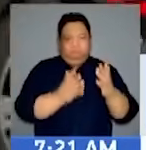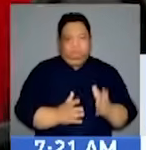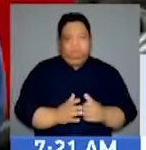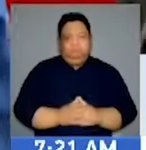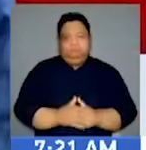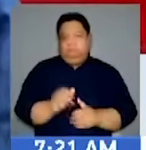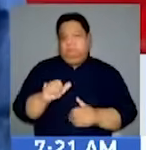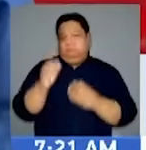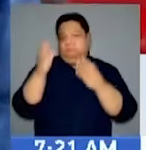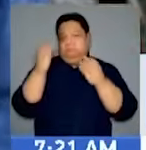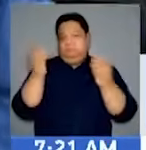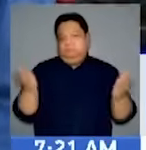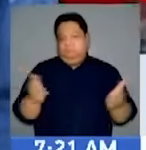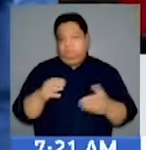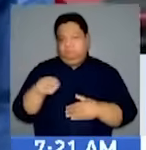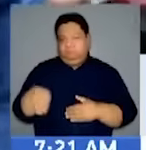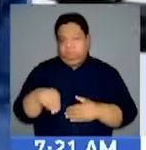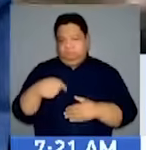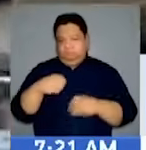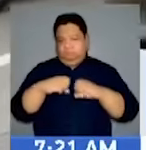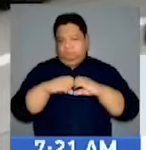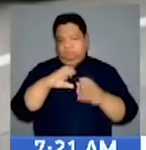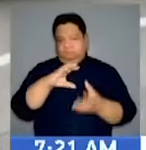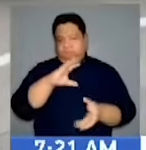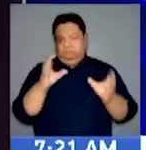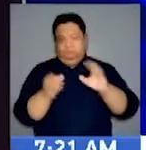James Agustin para sa GMA Integrated News.